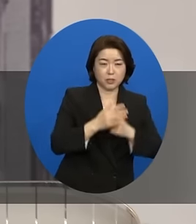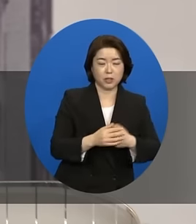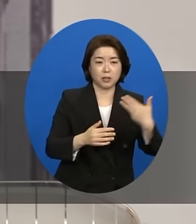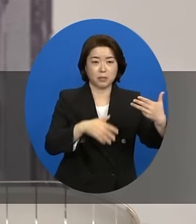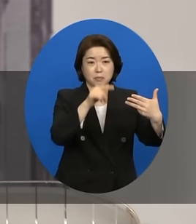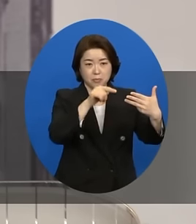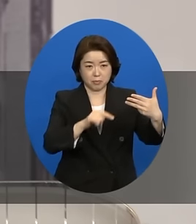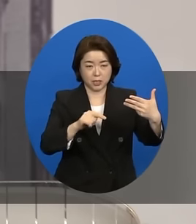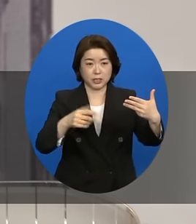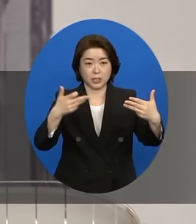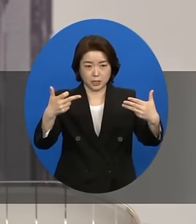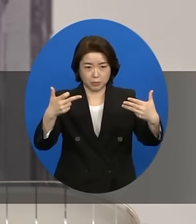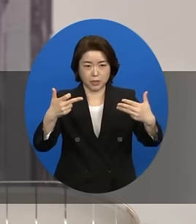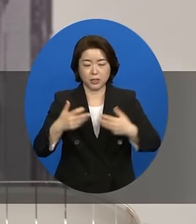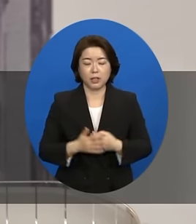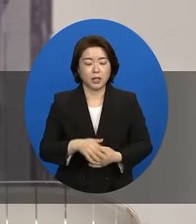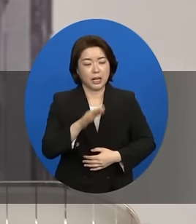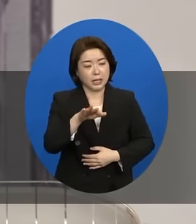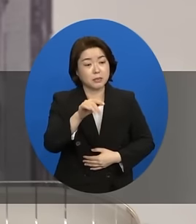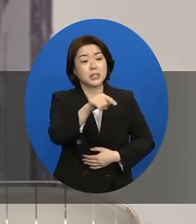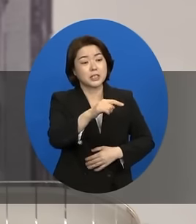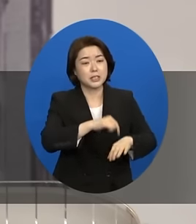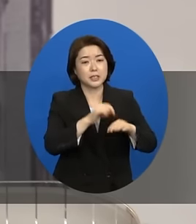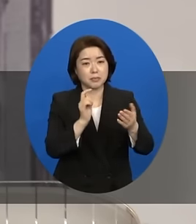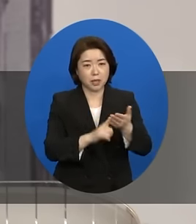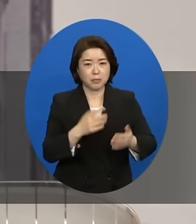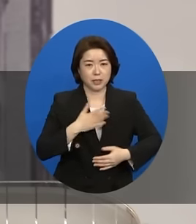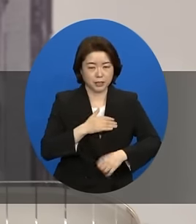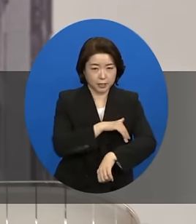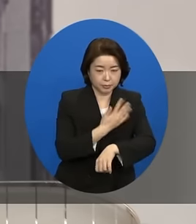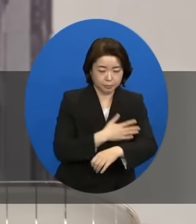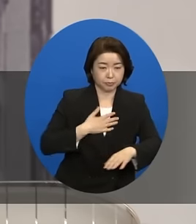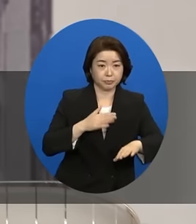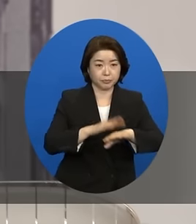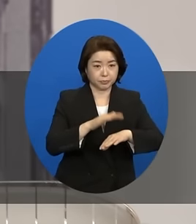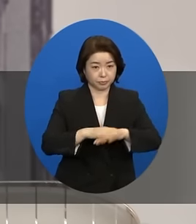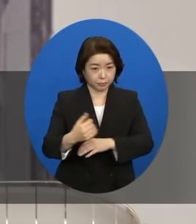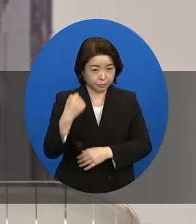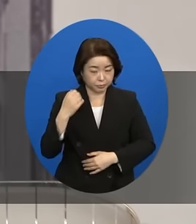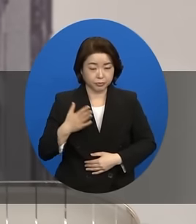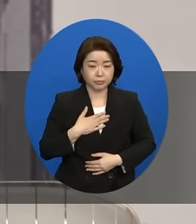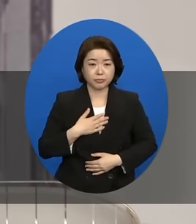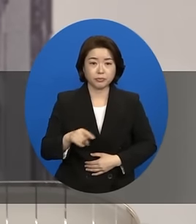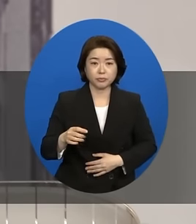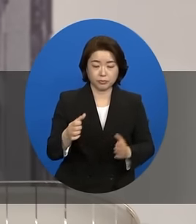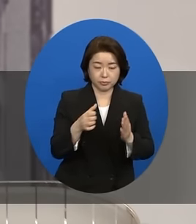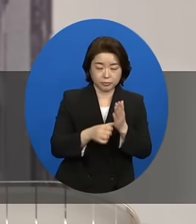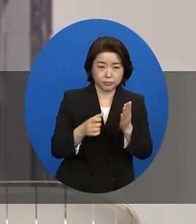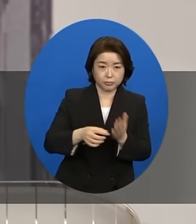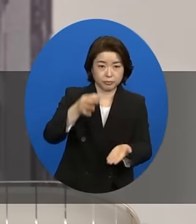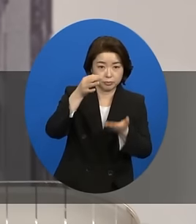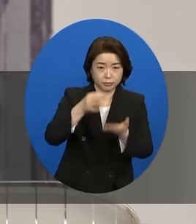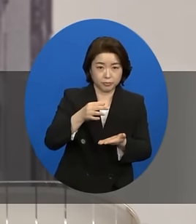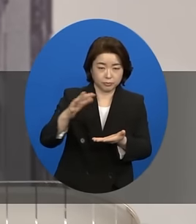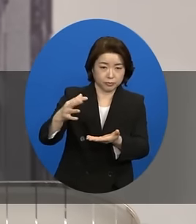17절입니다 그러나 내가 마음에 이르기를 내 능력과 내 손의 힘으로 내가 이 재물을